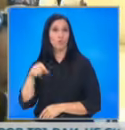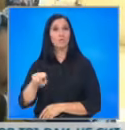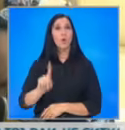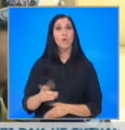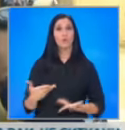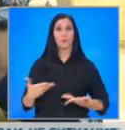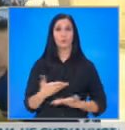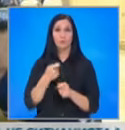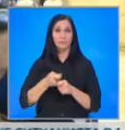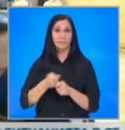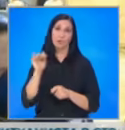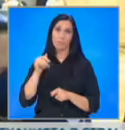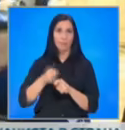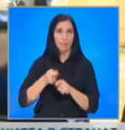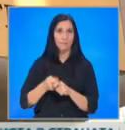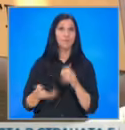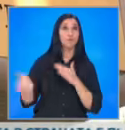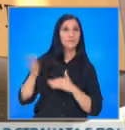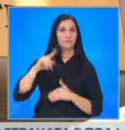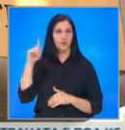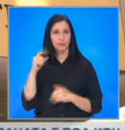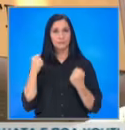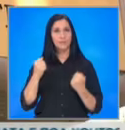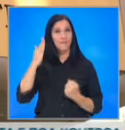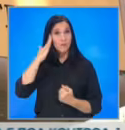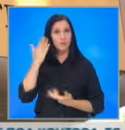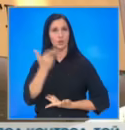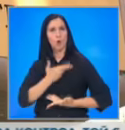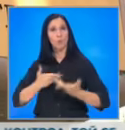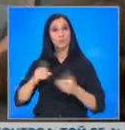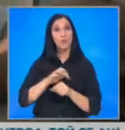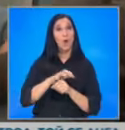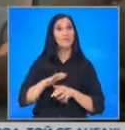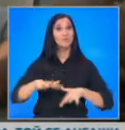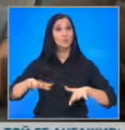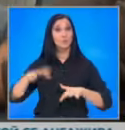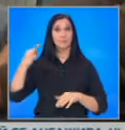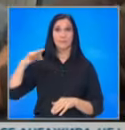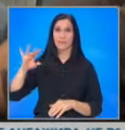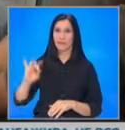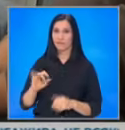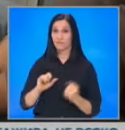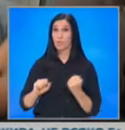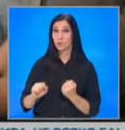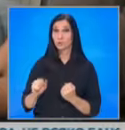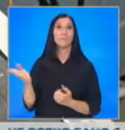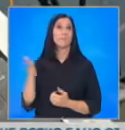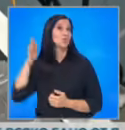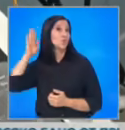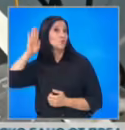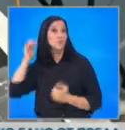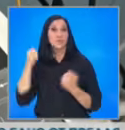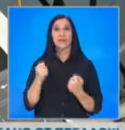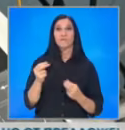което е необходимо да се направи, ще бъде направено следващите дни. Здравният министър обсъдил COVID-ситуацията и с президента Радев, а по-късно беше изслушан в